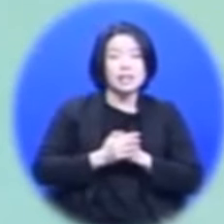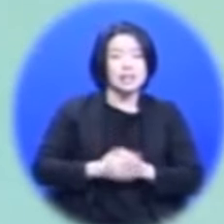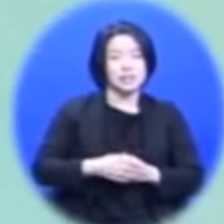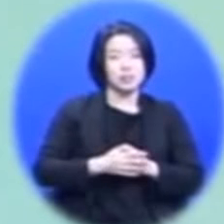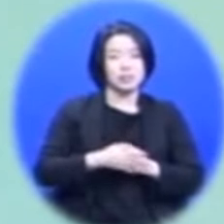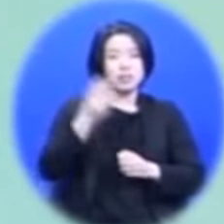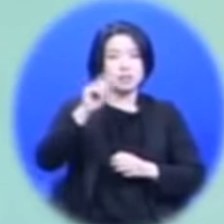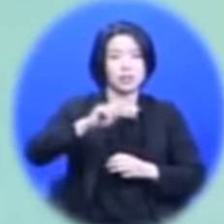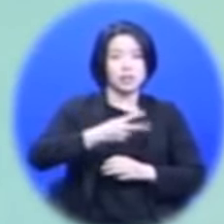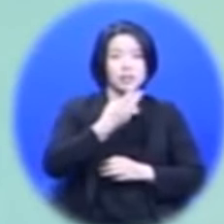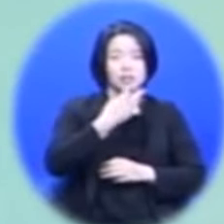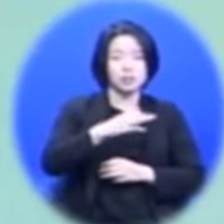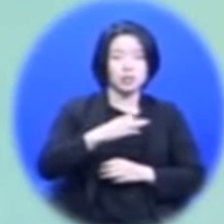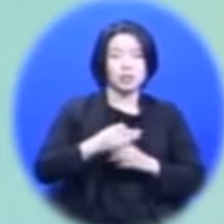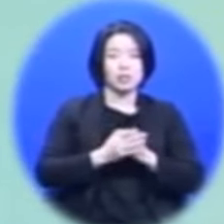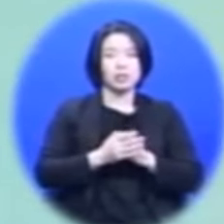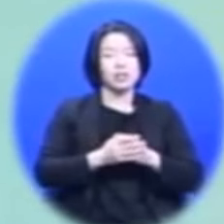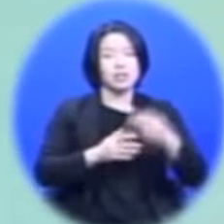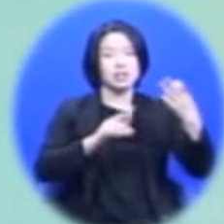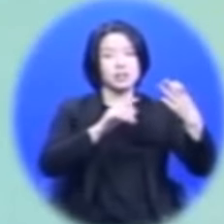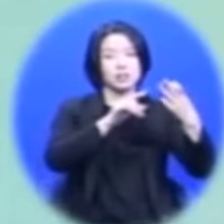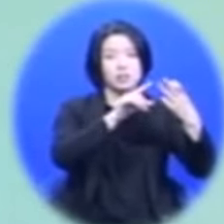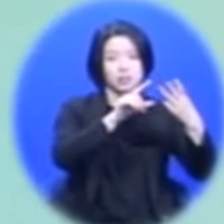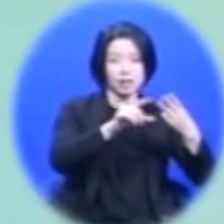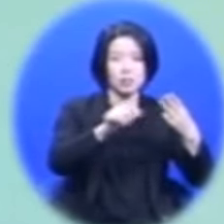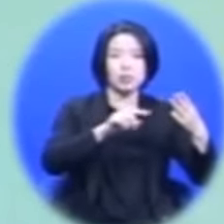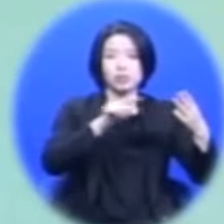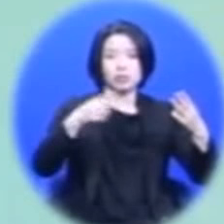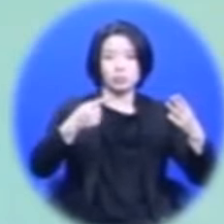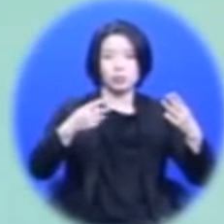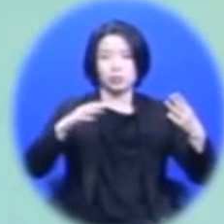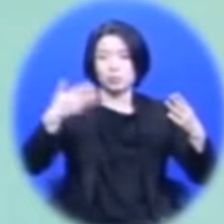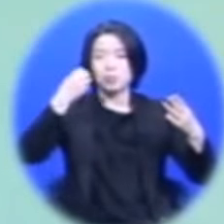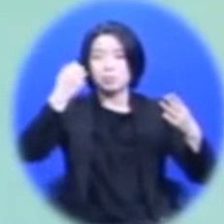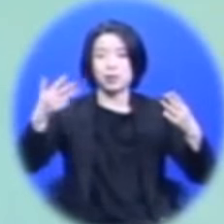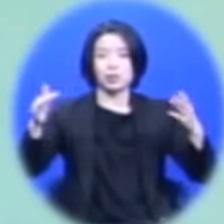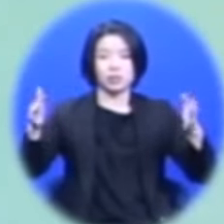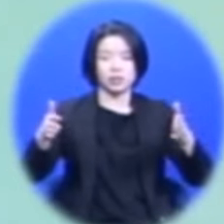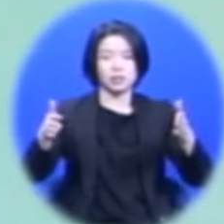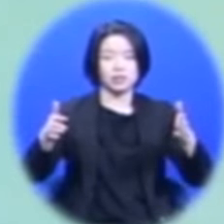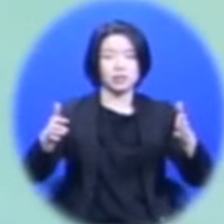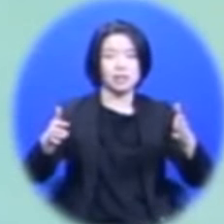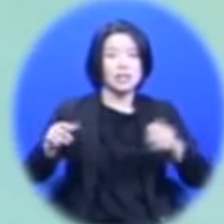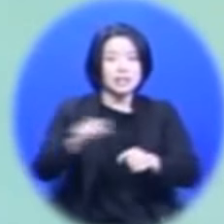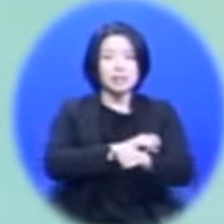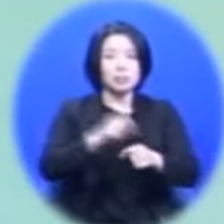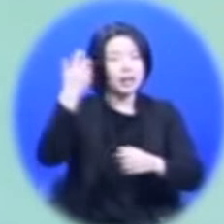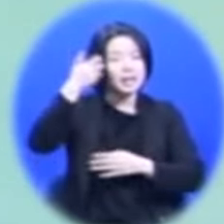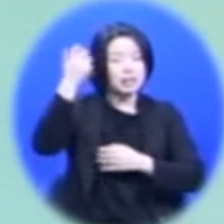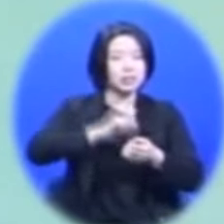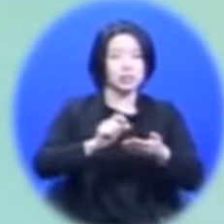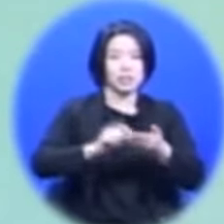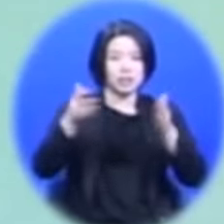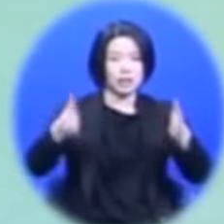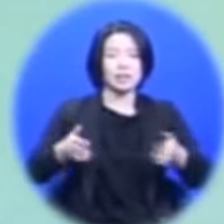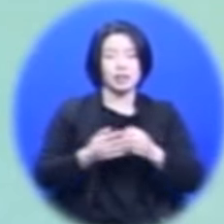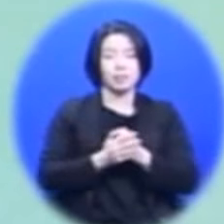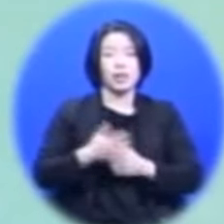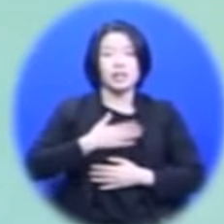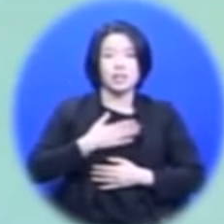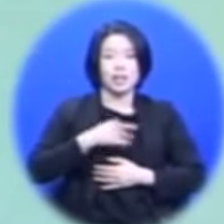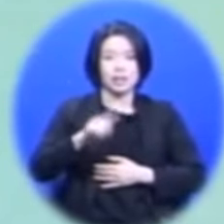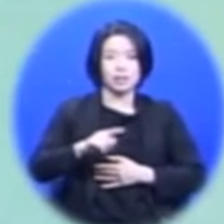8월 이 기간 동안의 영성 일기는 특별한 일기가 되어야 합니다. 저는 이미 그렇게